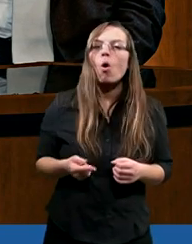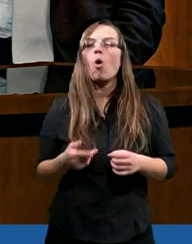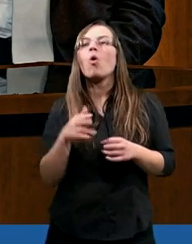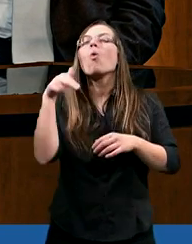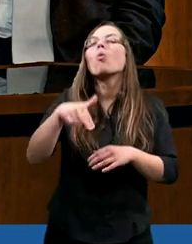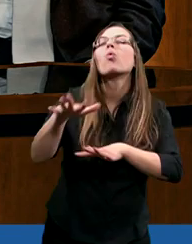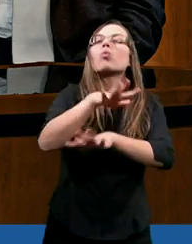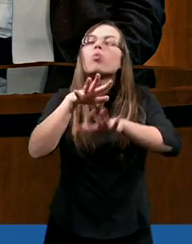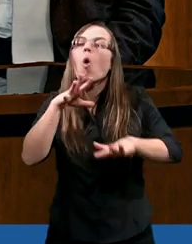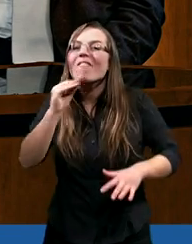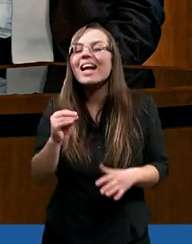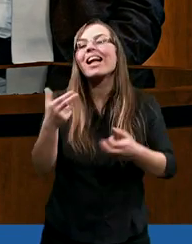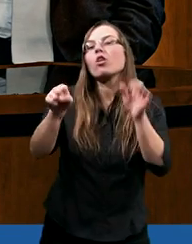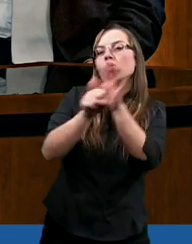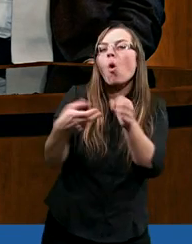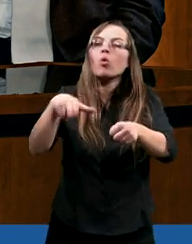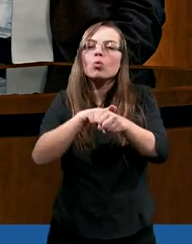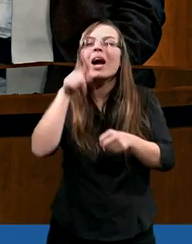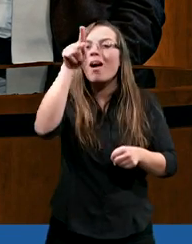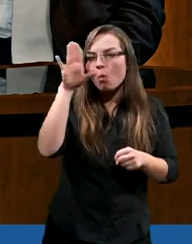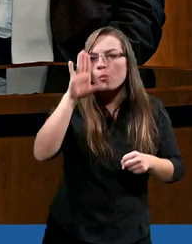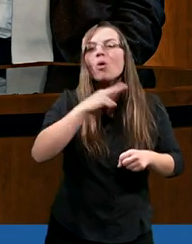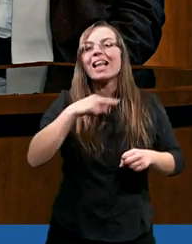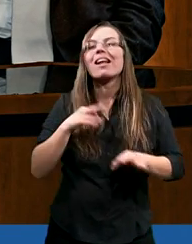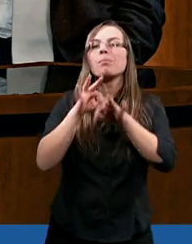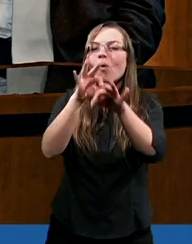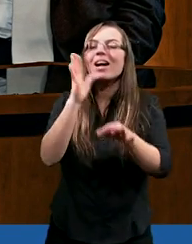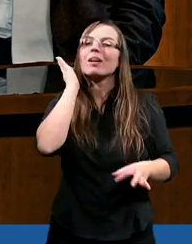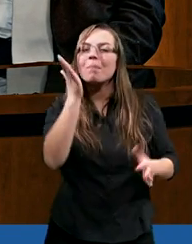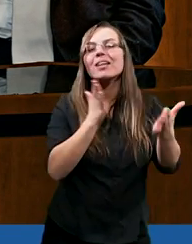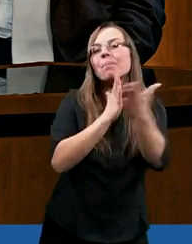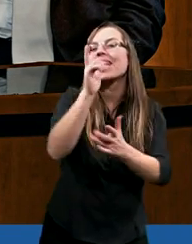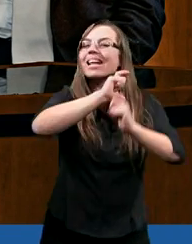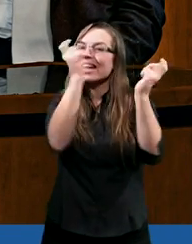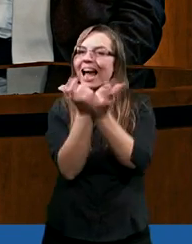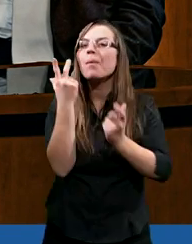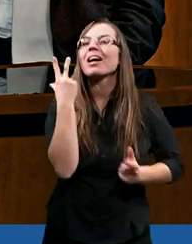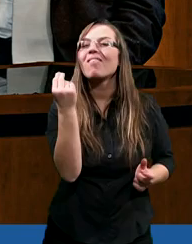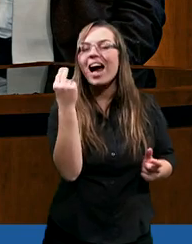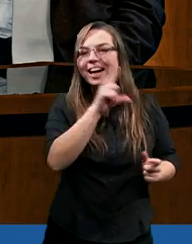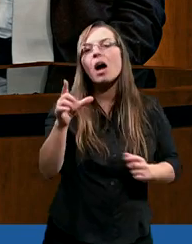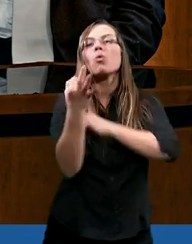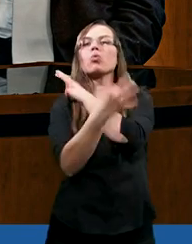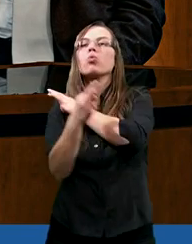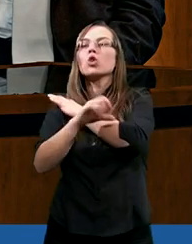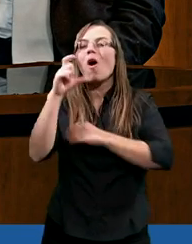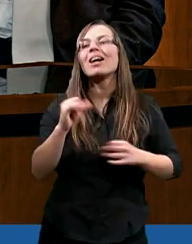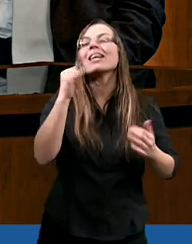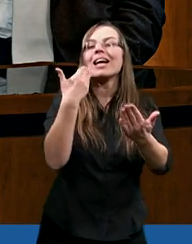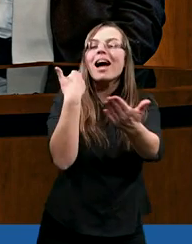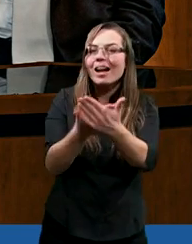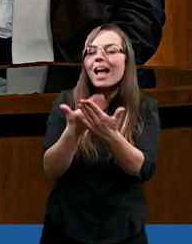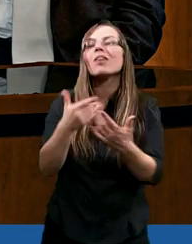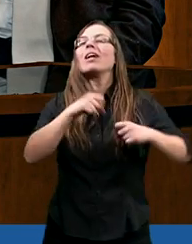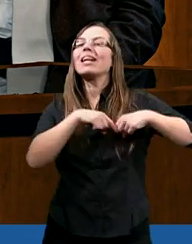uduchowienia, do którego On nas prowadzi, będziemy przez cały kwartał studiować. I